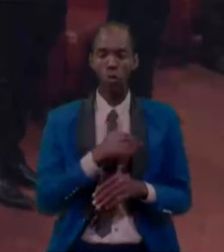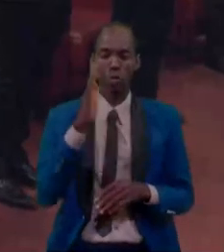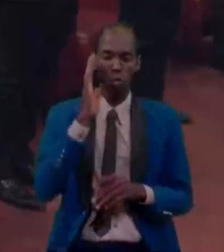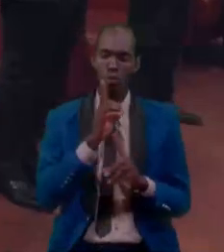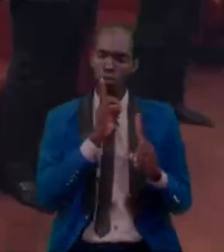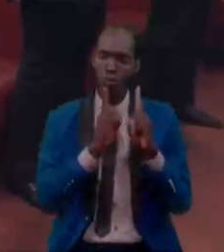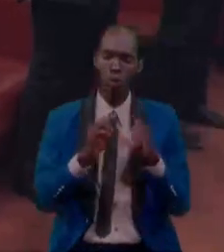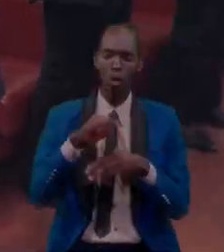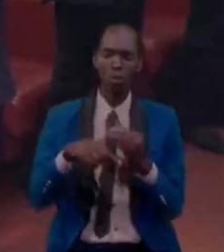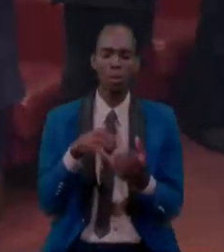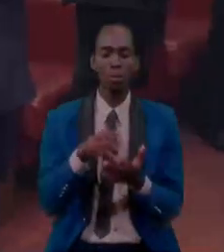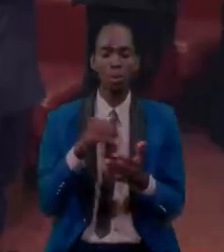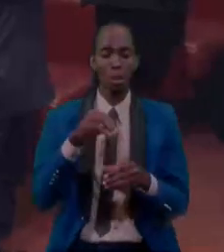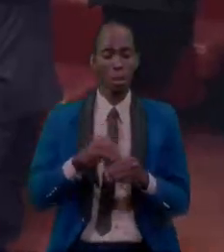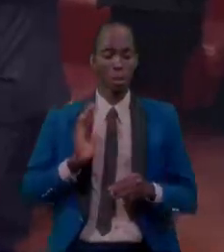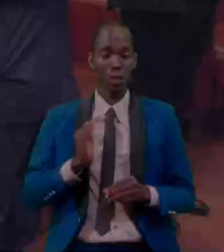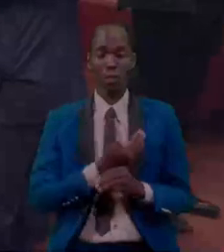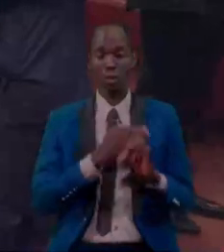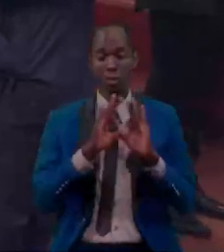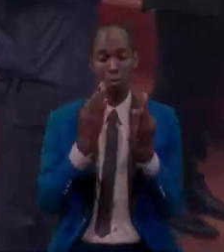districts, nous en parlerons dans nos familles,